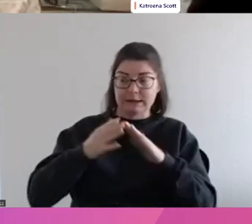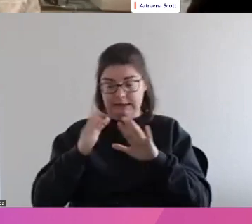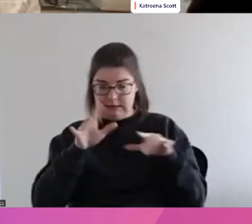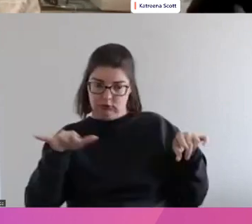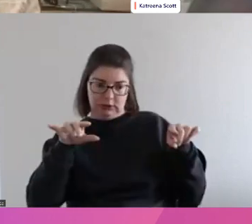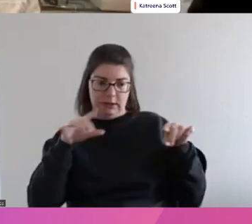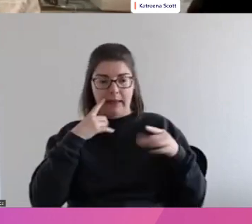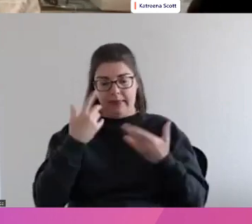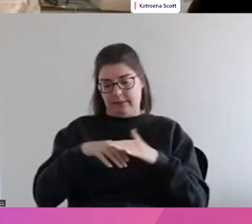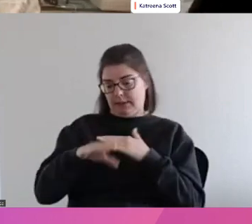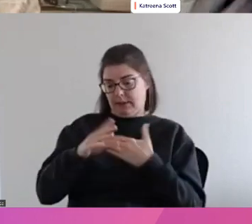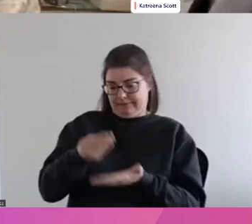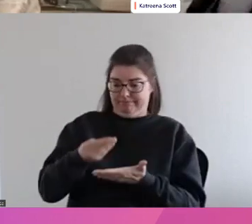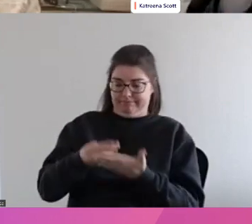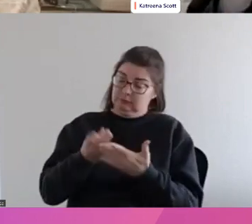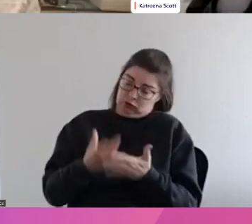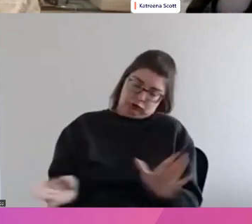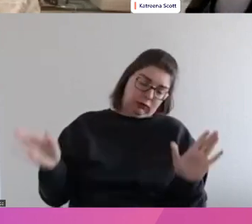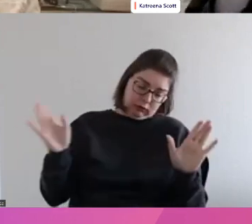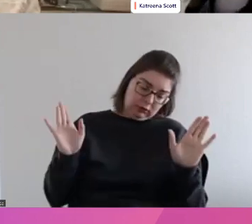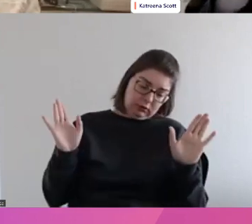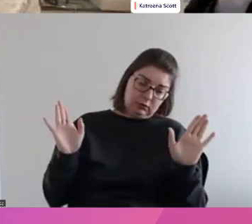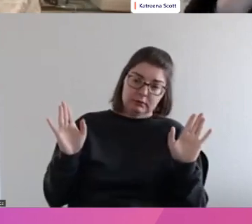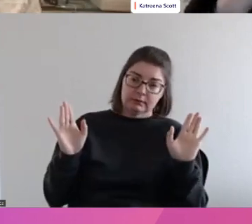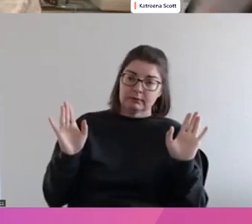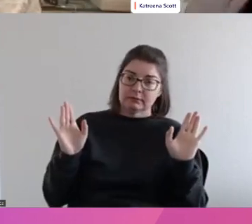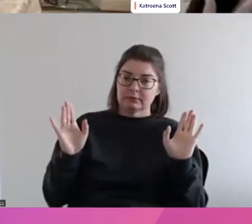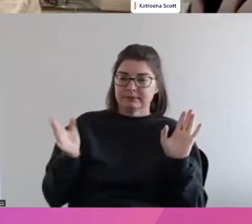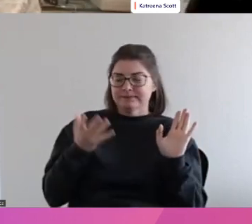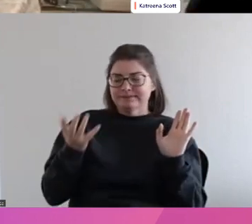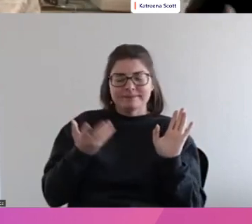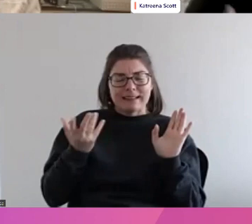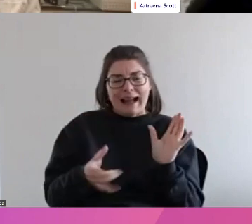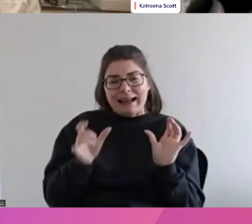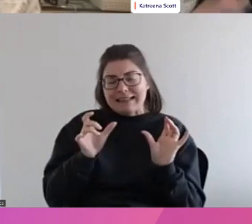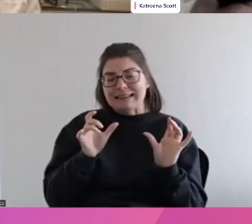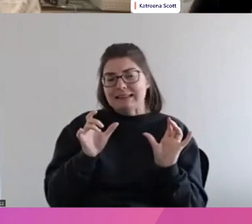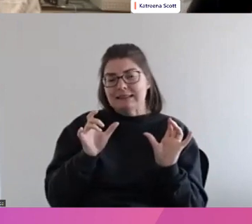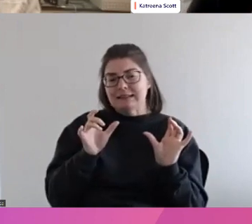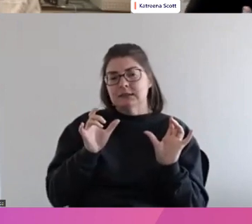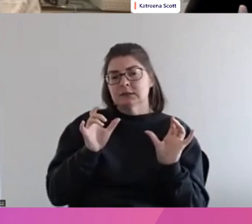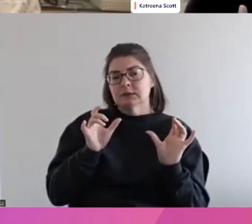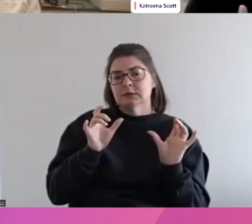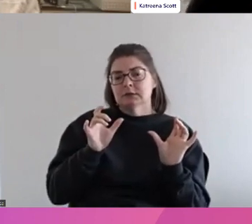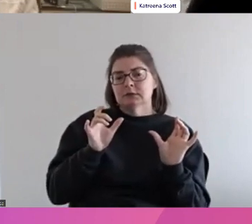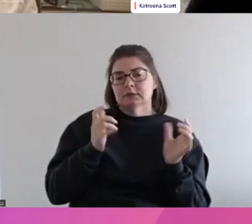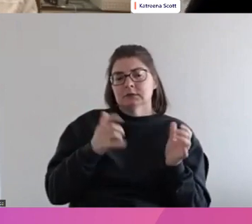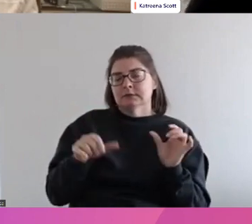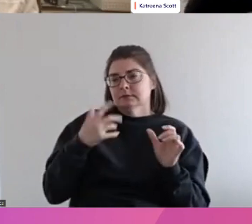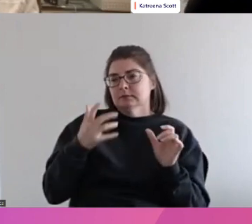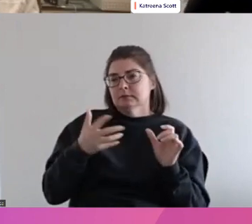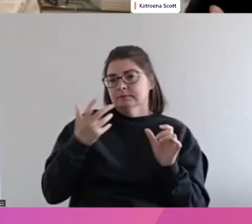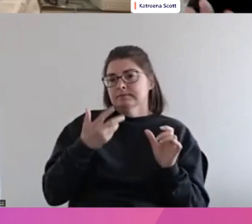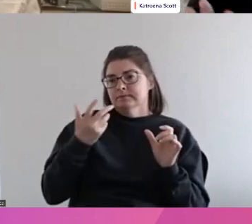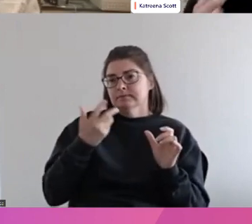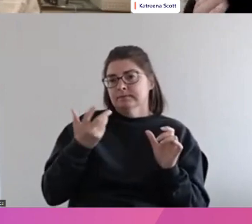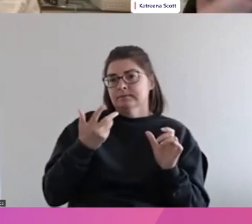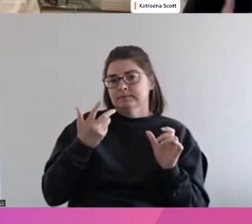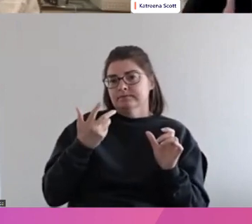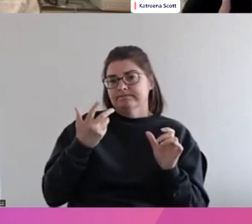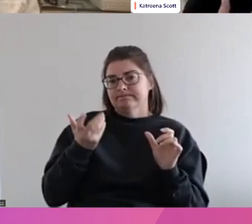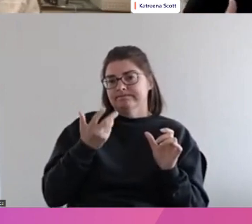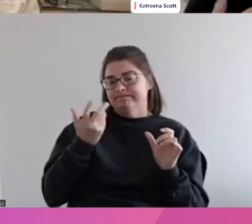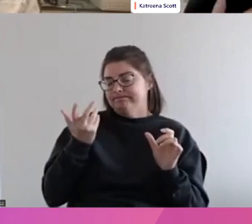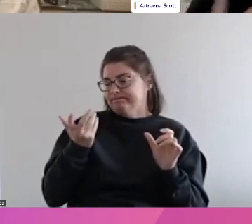Dans les régions plus éloignées et la question d'accessibilité tout court.